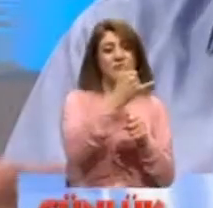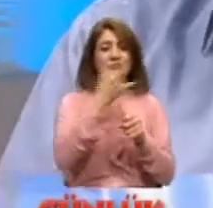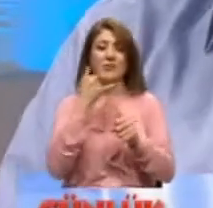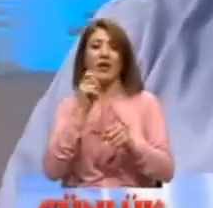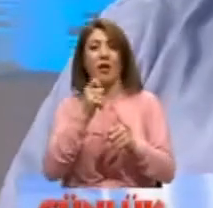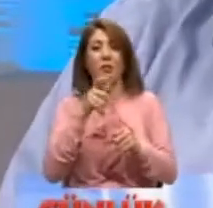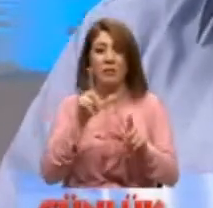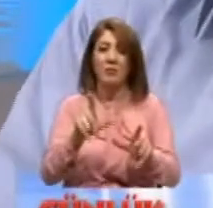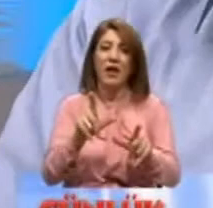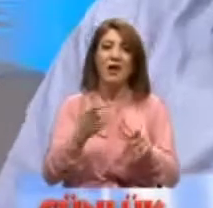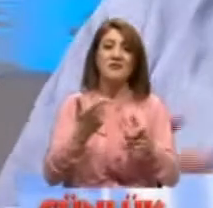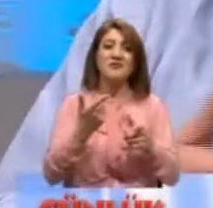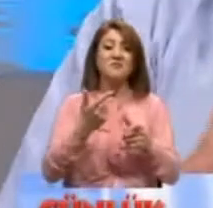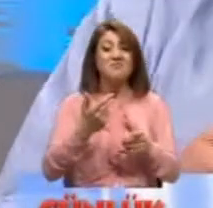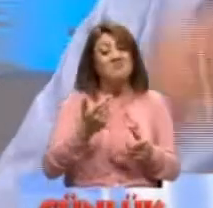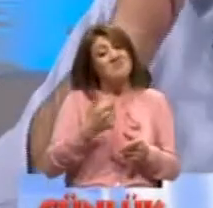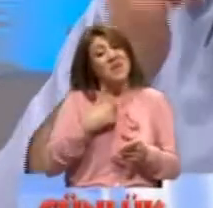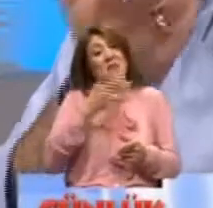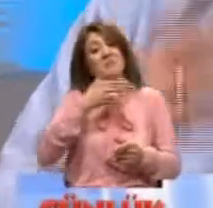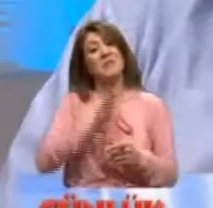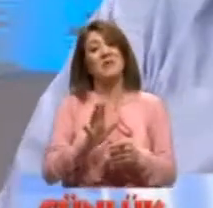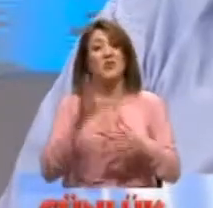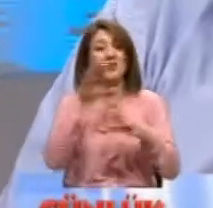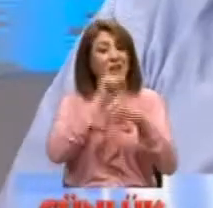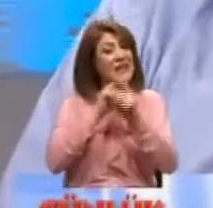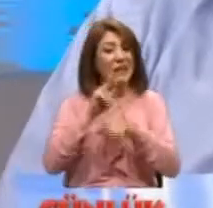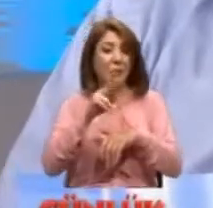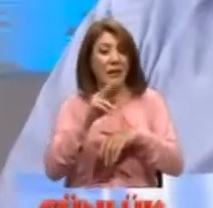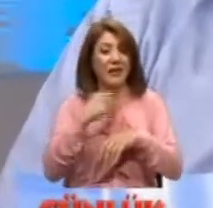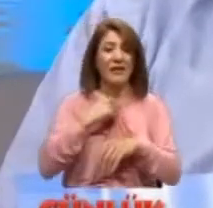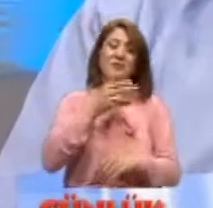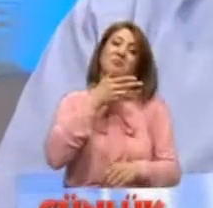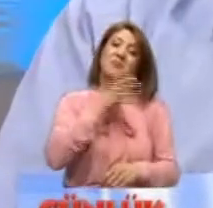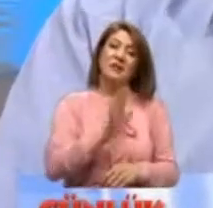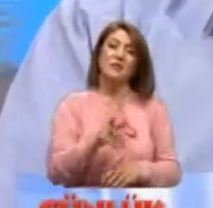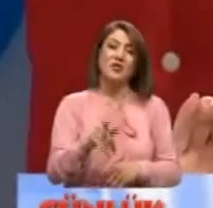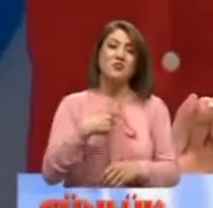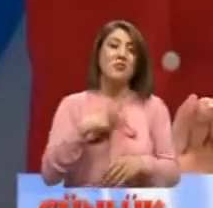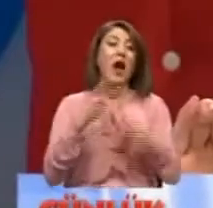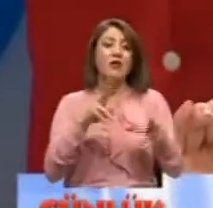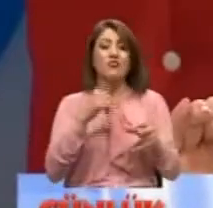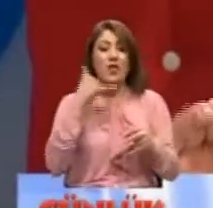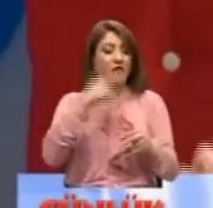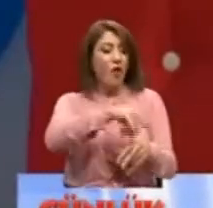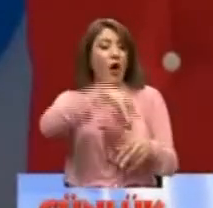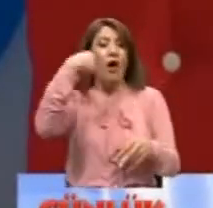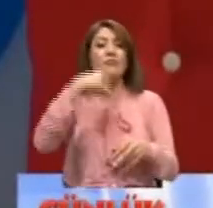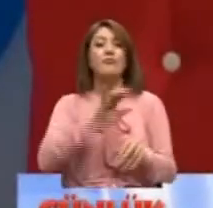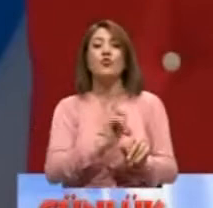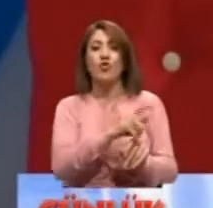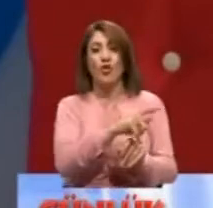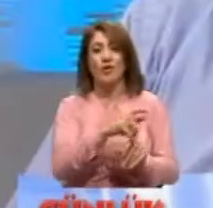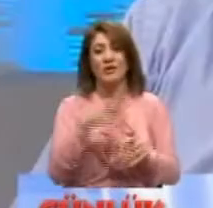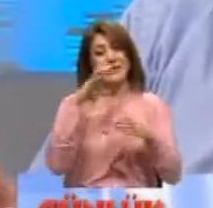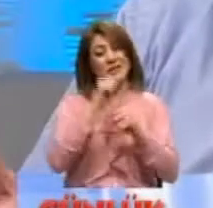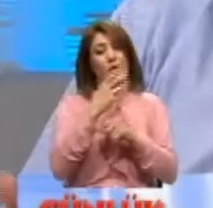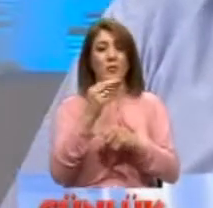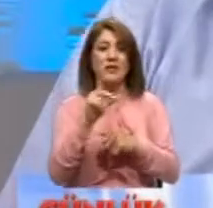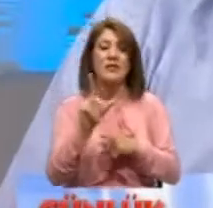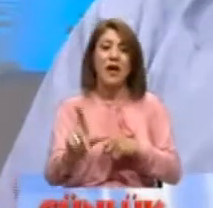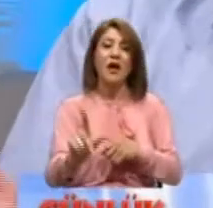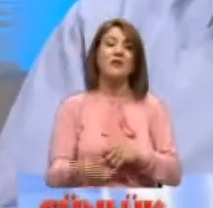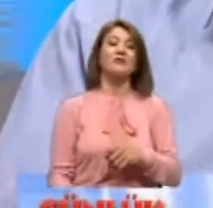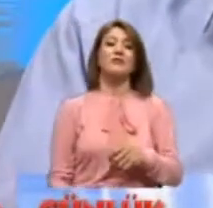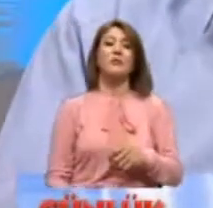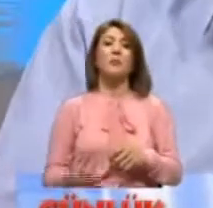Onların muhtemelen. Bir tekniği vardır. Ben affedersin böyle saf saf aradım. Açık numarada numaraya cevap vermiyorlar. Gizli yani, numara muhtemelen. Olması gerekiyor. Ya da belki